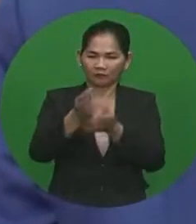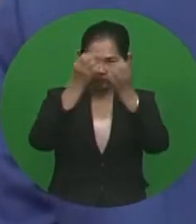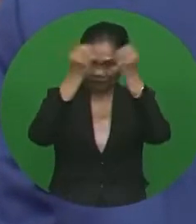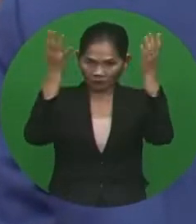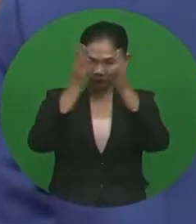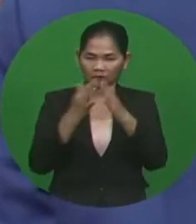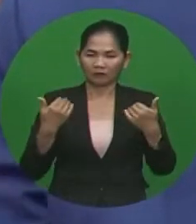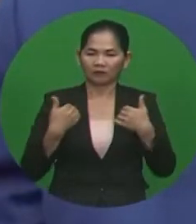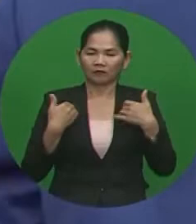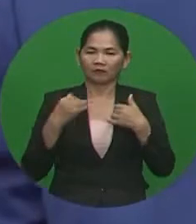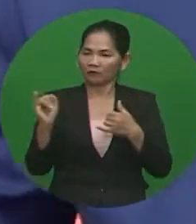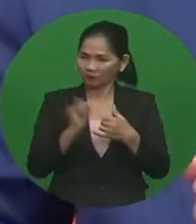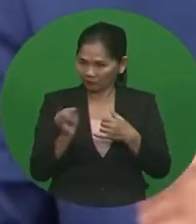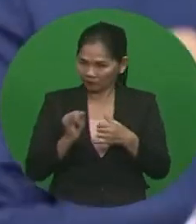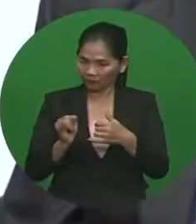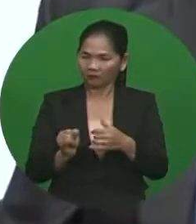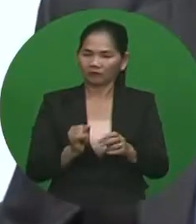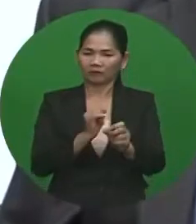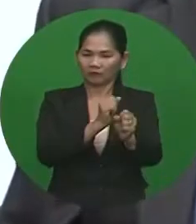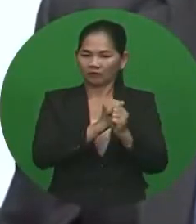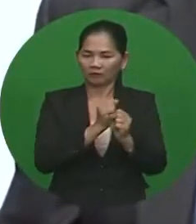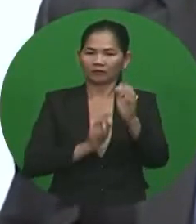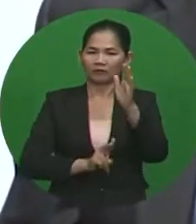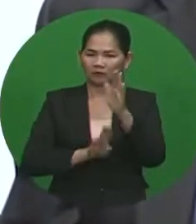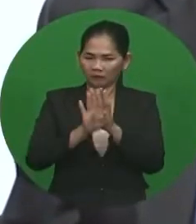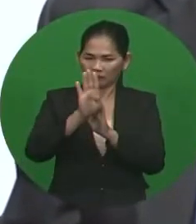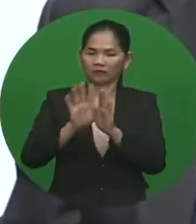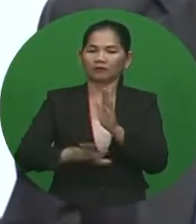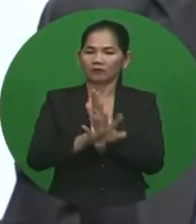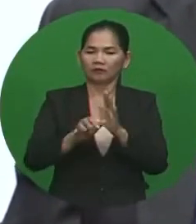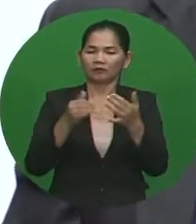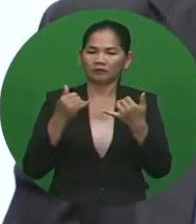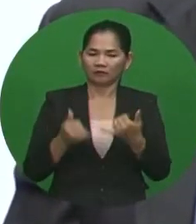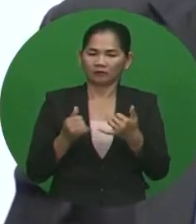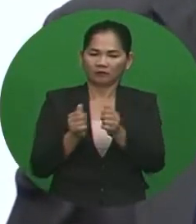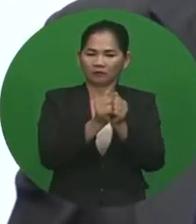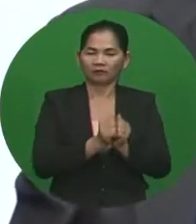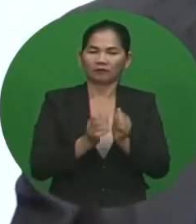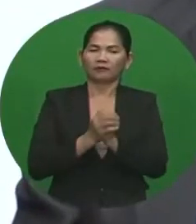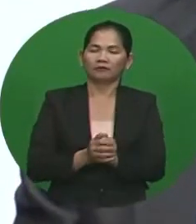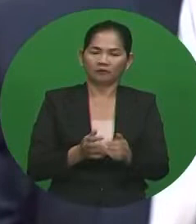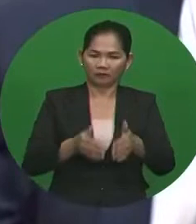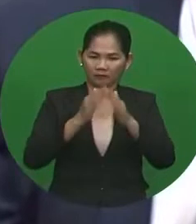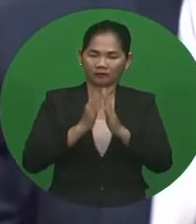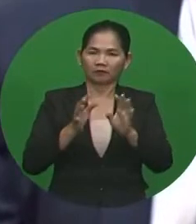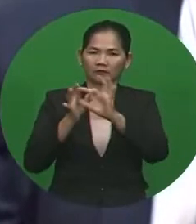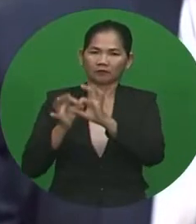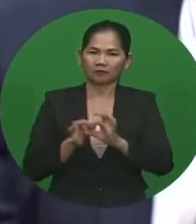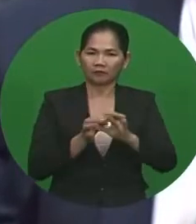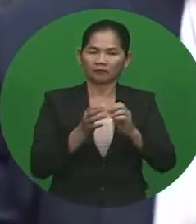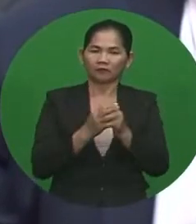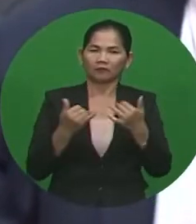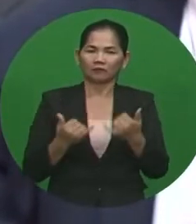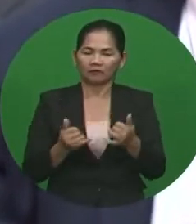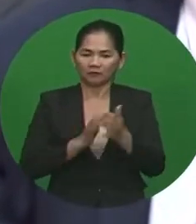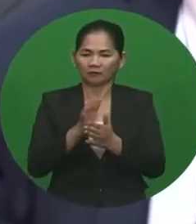ត៌មានដើម្បីធានាបាននូវការអភិវឌ្ឍប្រកបដោយចីរភាពនៅកម្ពុជាដែលរួមមានត្រូវបង្កើនកិច្ចសហប្រតិបត្តិការរ